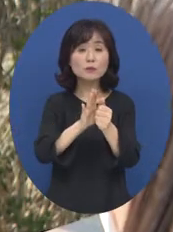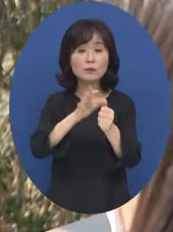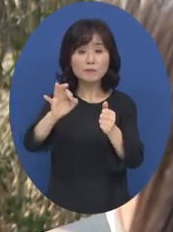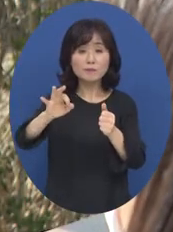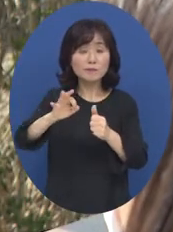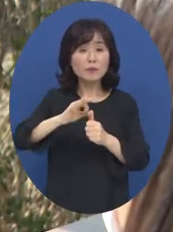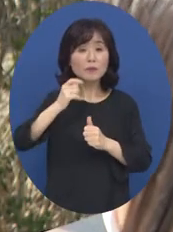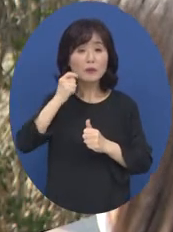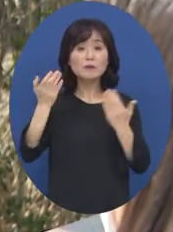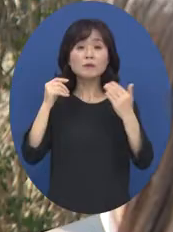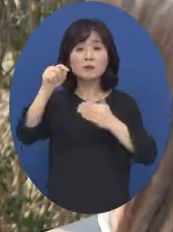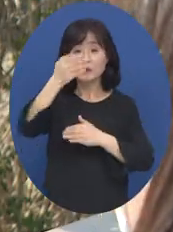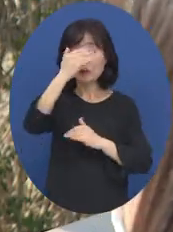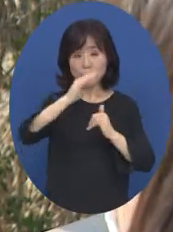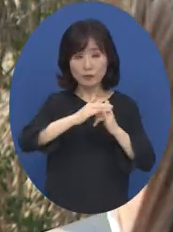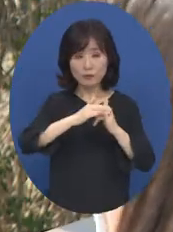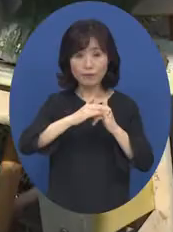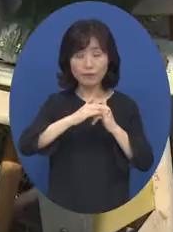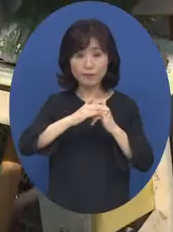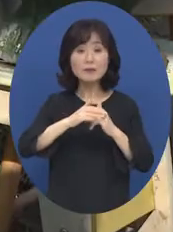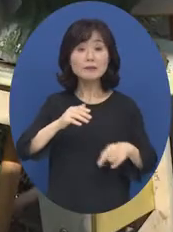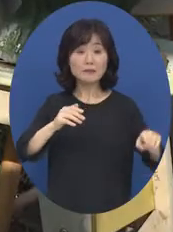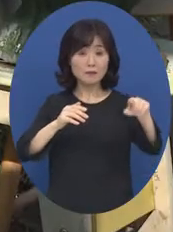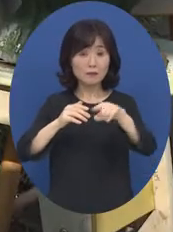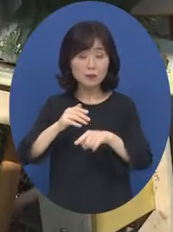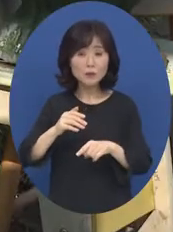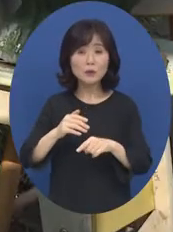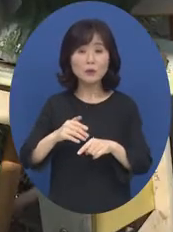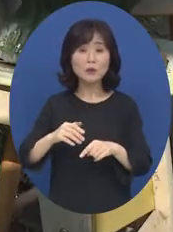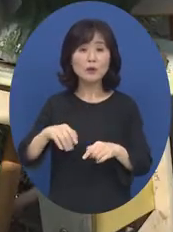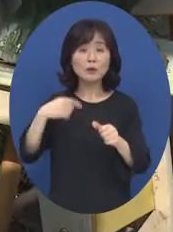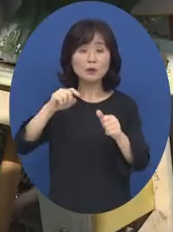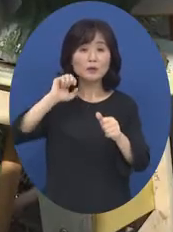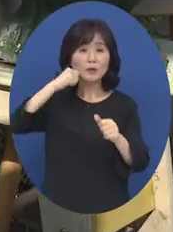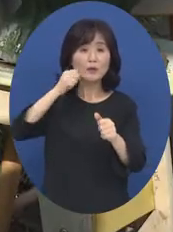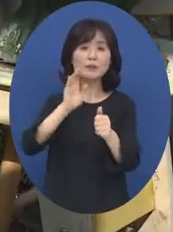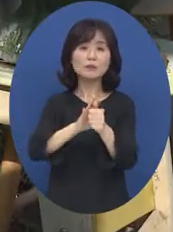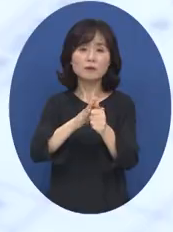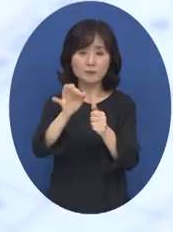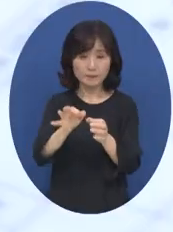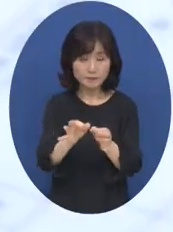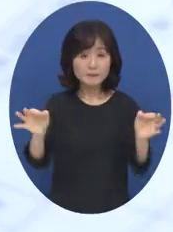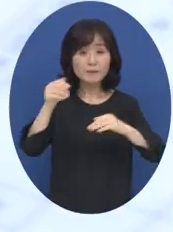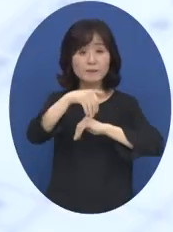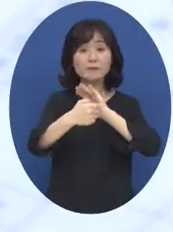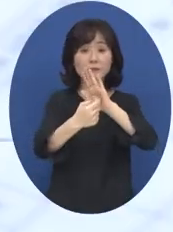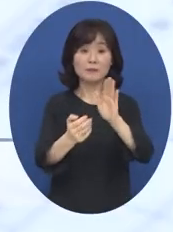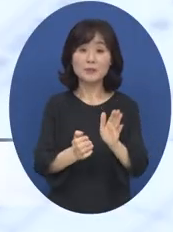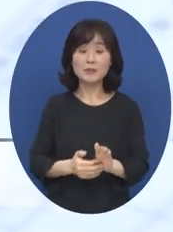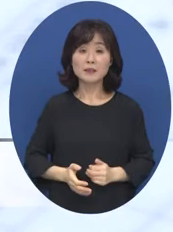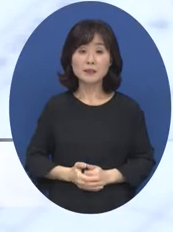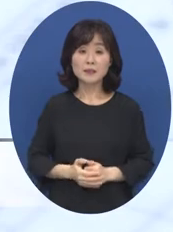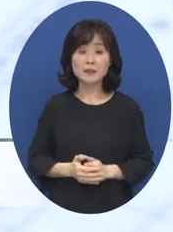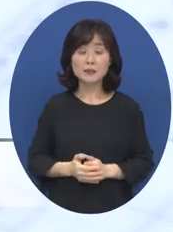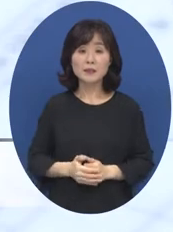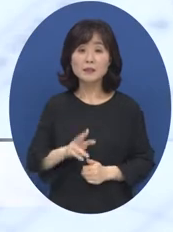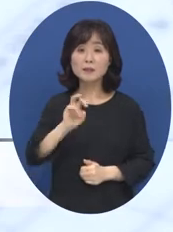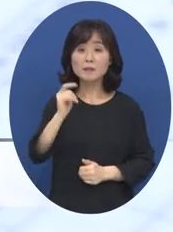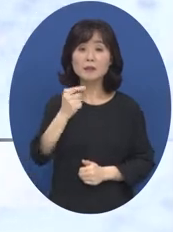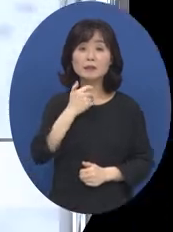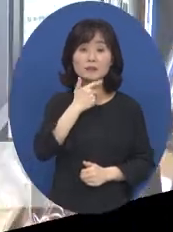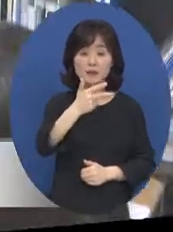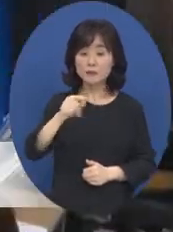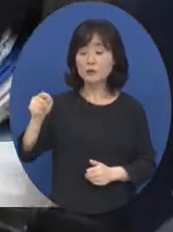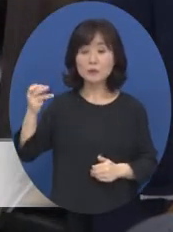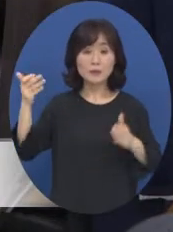밖 3천원대 경도는 학교가 청소년들에게도 교육자는 지원금을 지급하겠다고 밝혔습니다 대상은 도내 만 7세